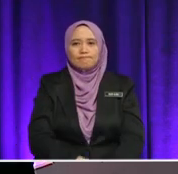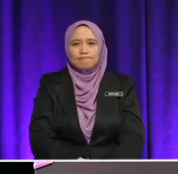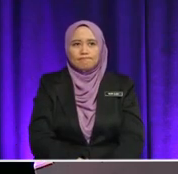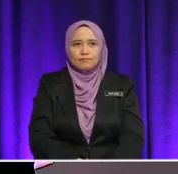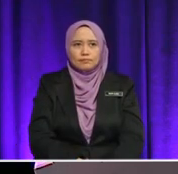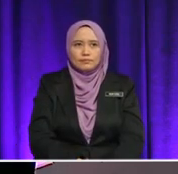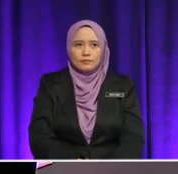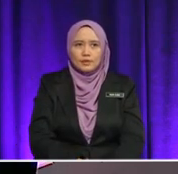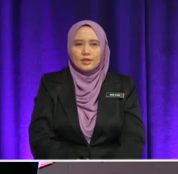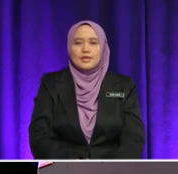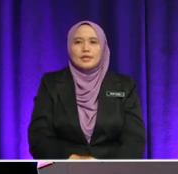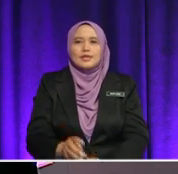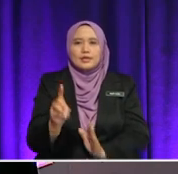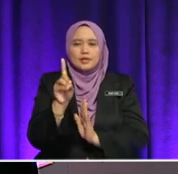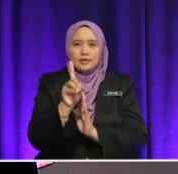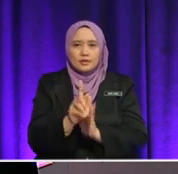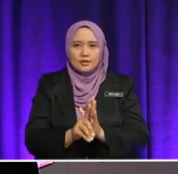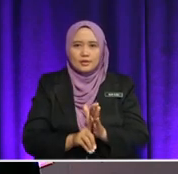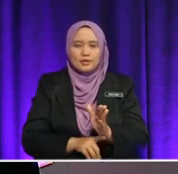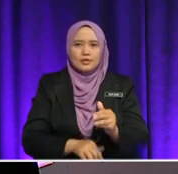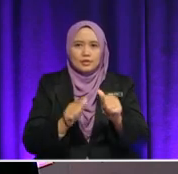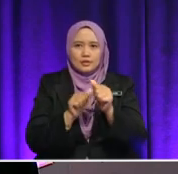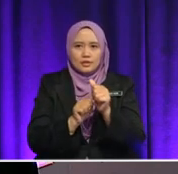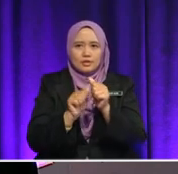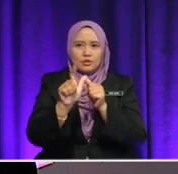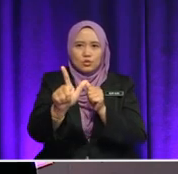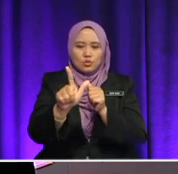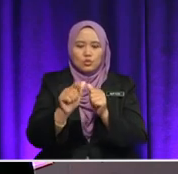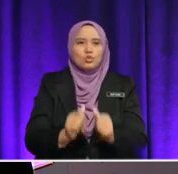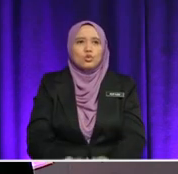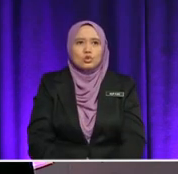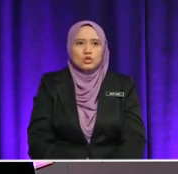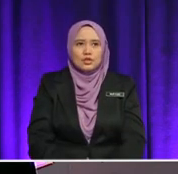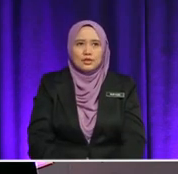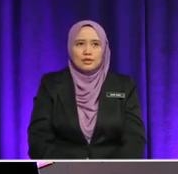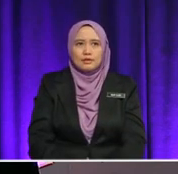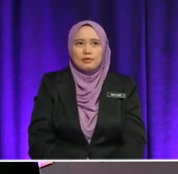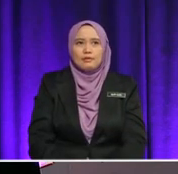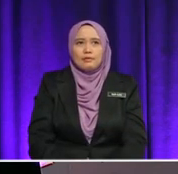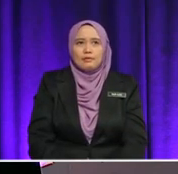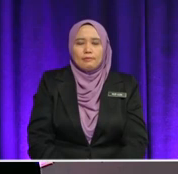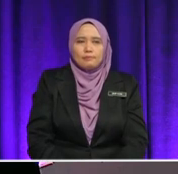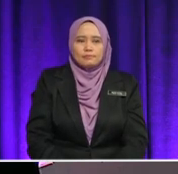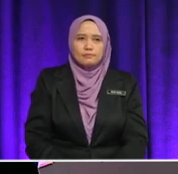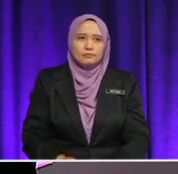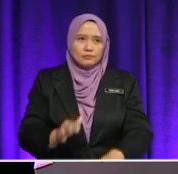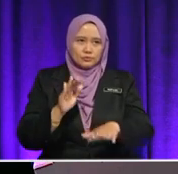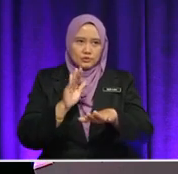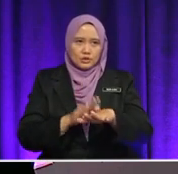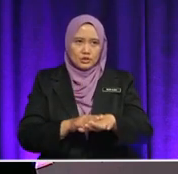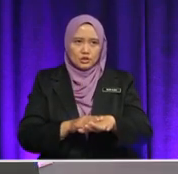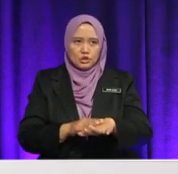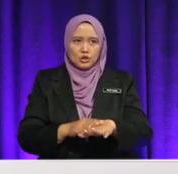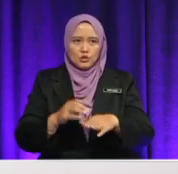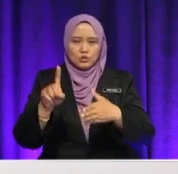diluluskan seorang undang-undang apa dan undang-undang berkait dengan pihak bila 1954